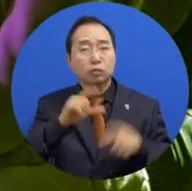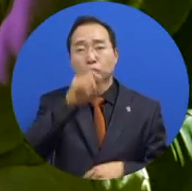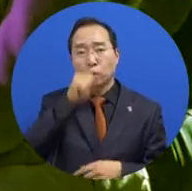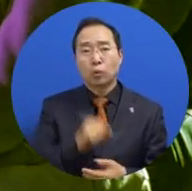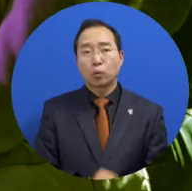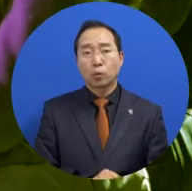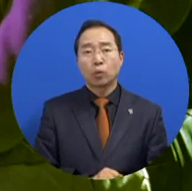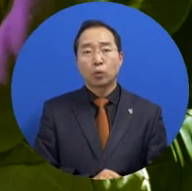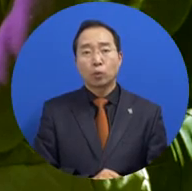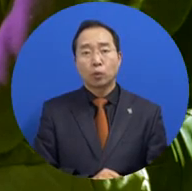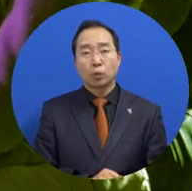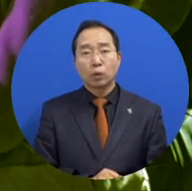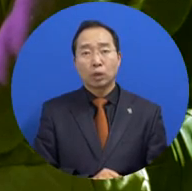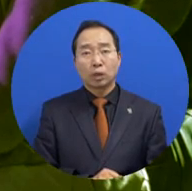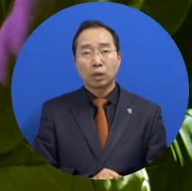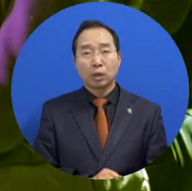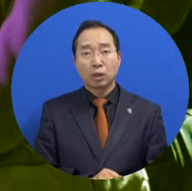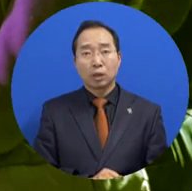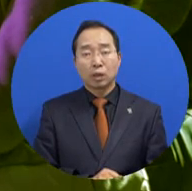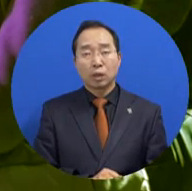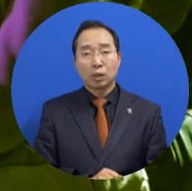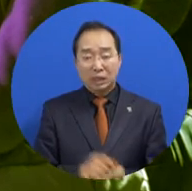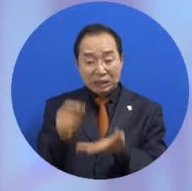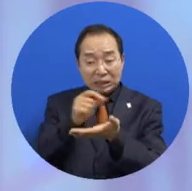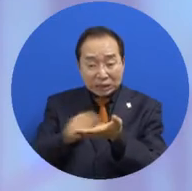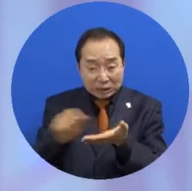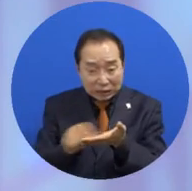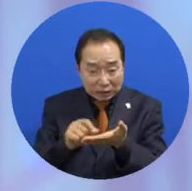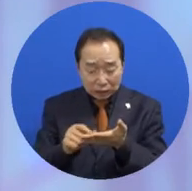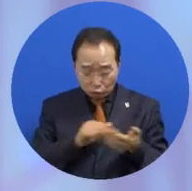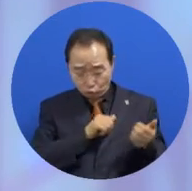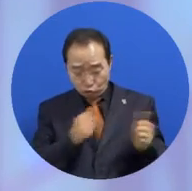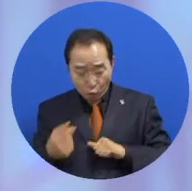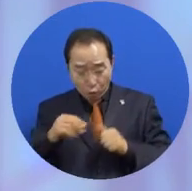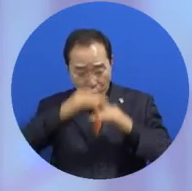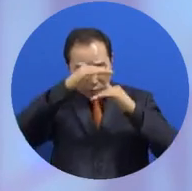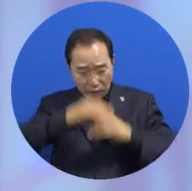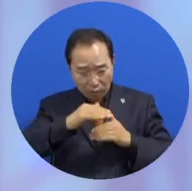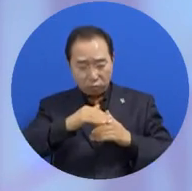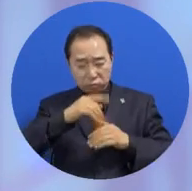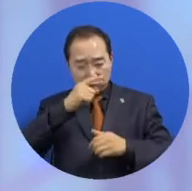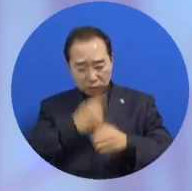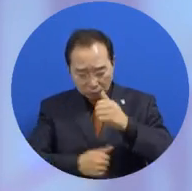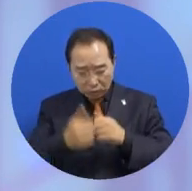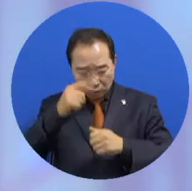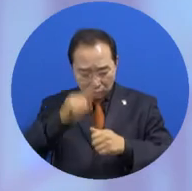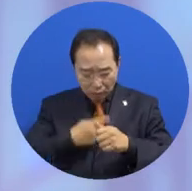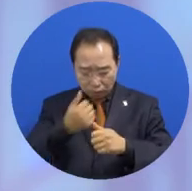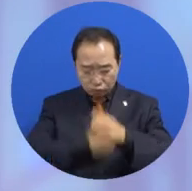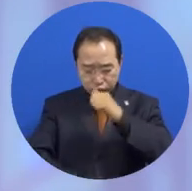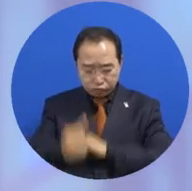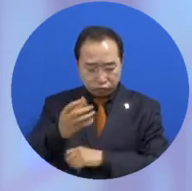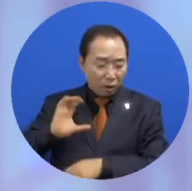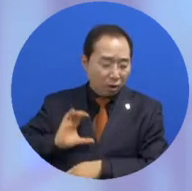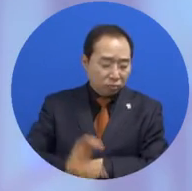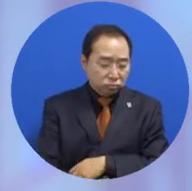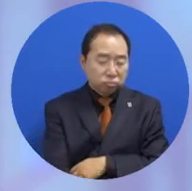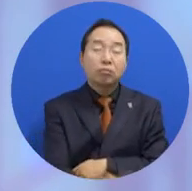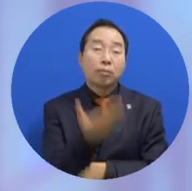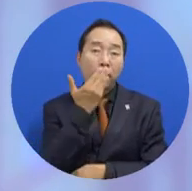일. 불멸은 쓰는 것밖에 없어요. 어떤 것도 너무 순식간에 사라져버려요.